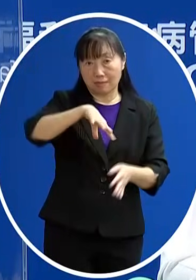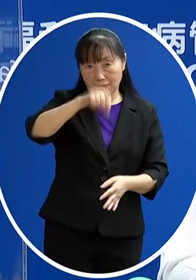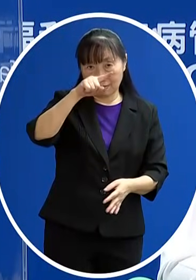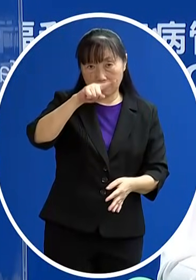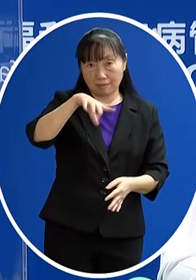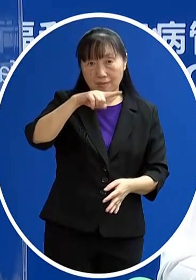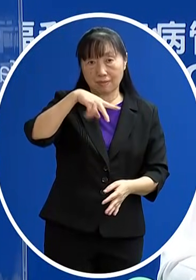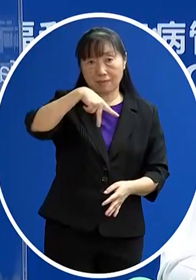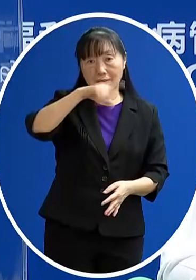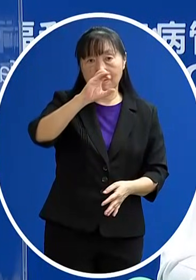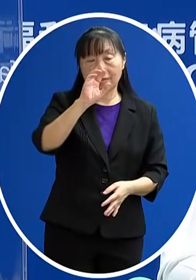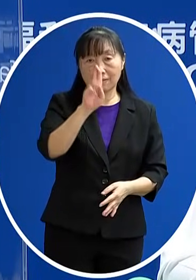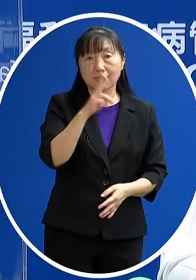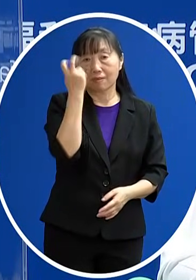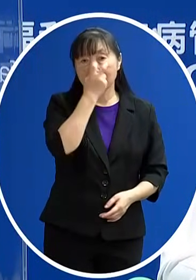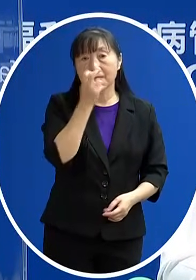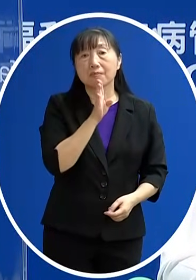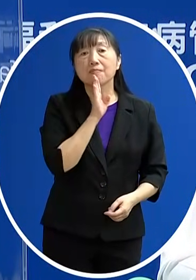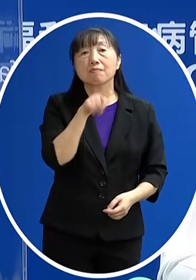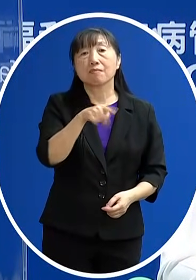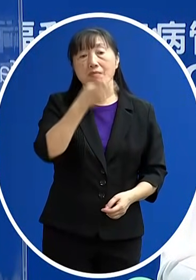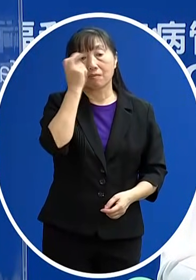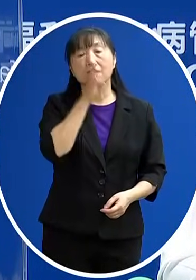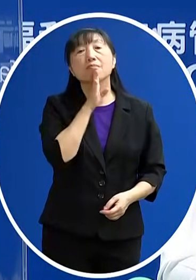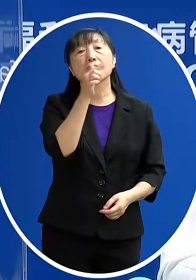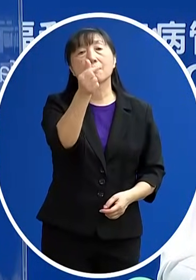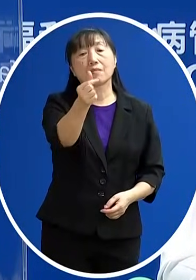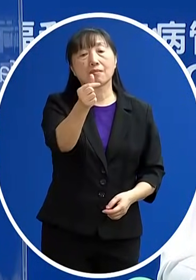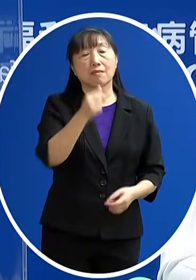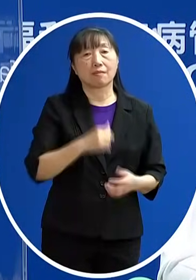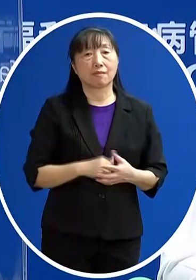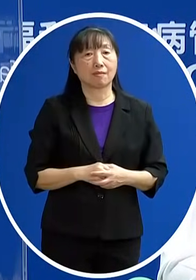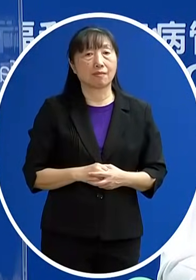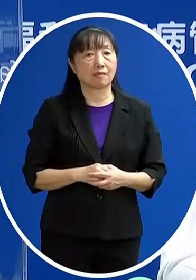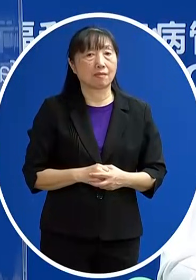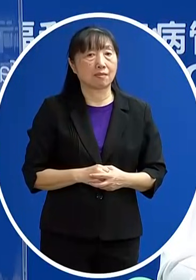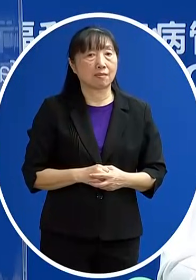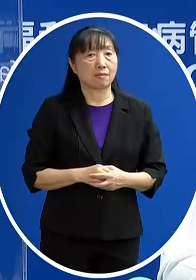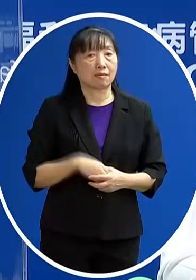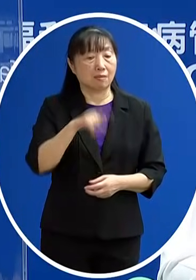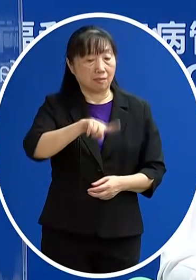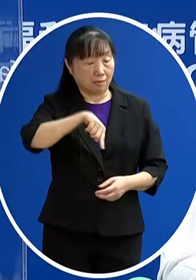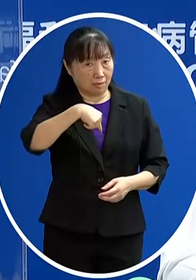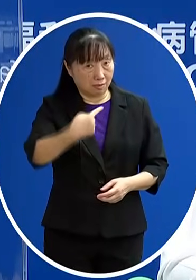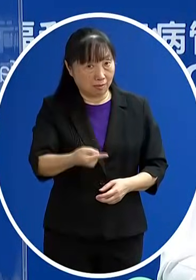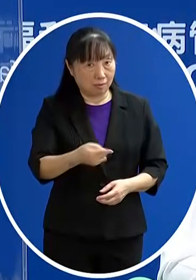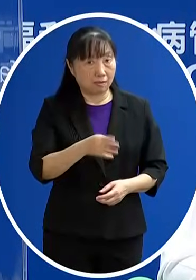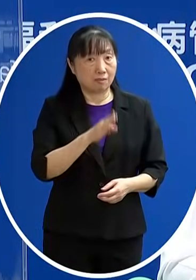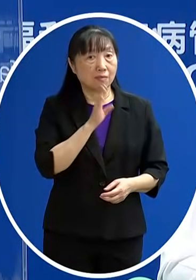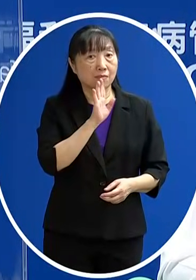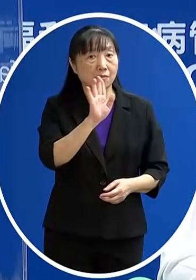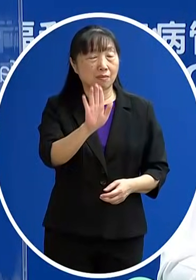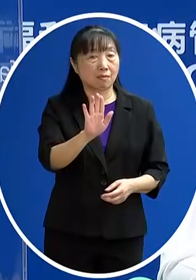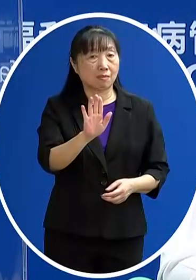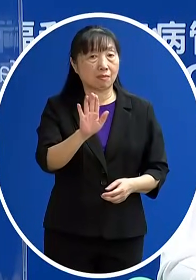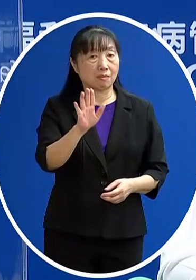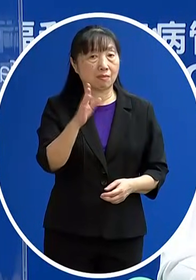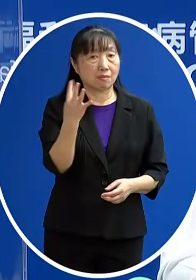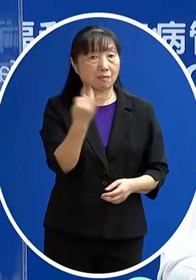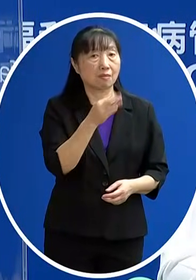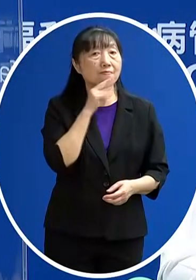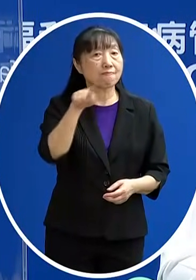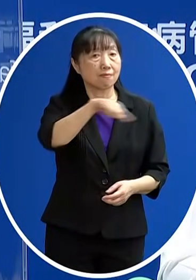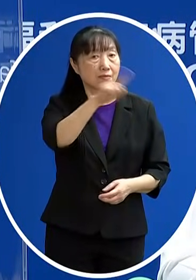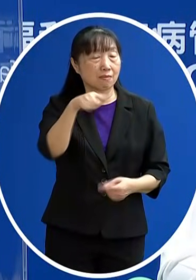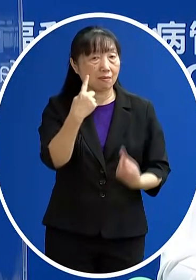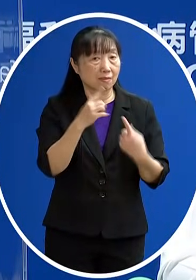验，然后是就验出来是阳性。那当然接下来他有几个大家比较关心的，就